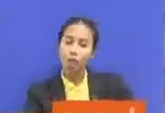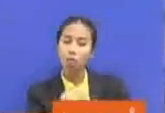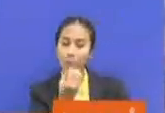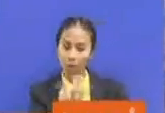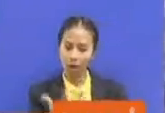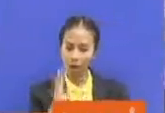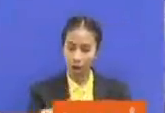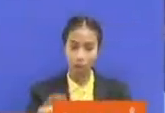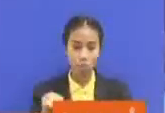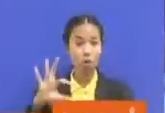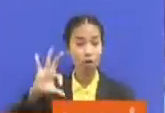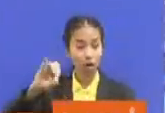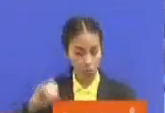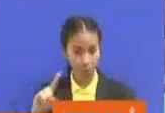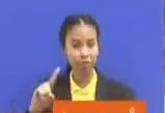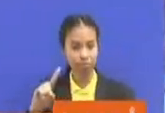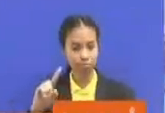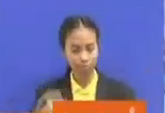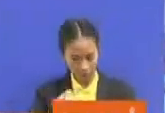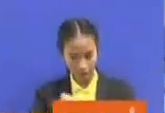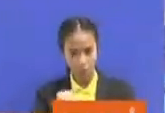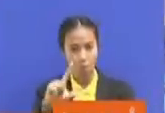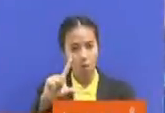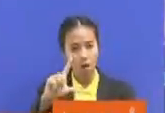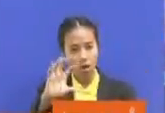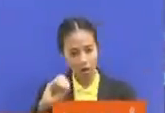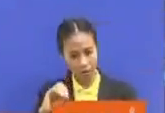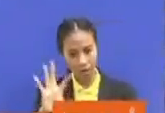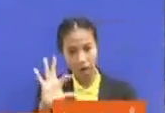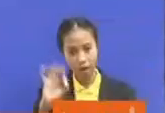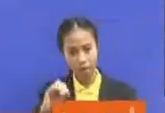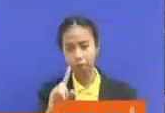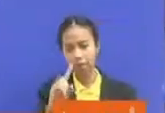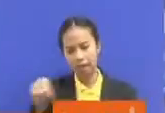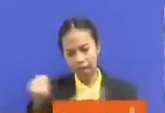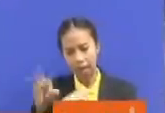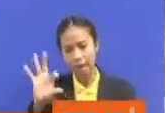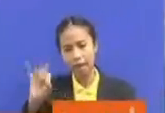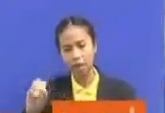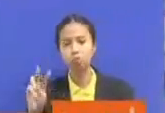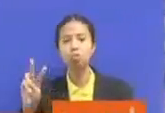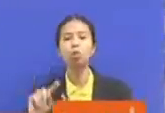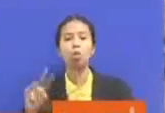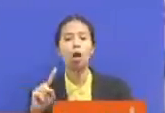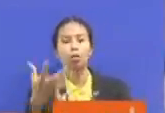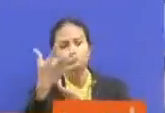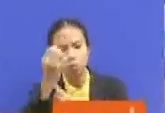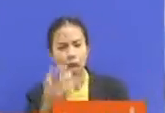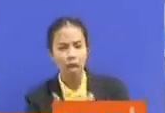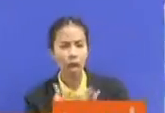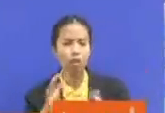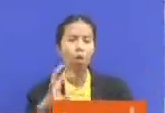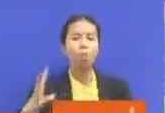ตำแหน่งประธานสภาผู้แทนราษฎรนั้นยังไม่ถือว่าเป็นความชัดเจนว่าพรรคประชาธิปัตย์จะเข้าร่วมจัดสร้าง